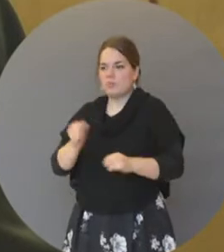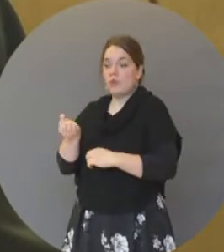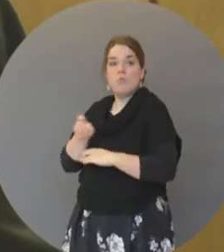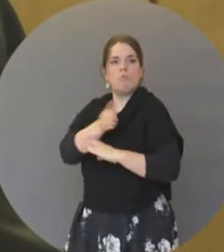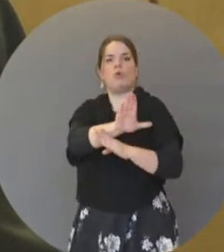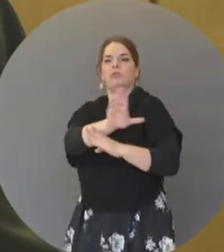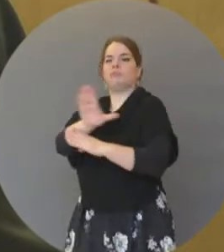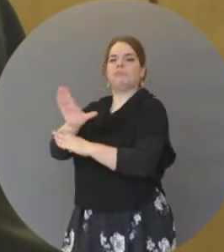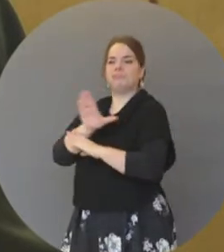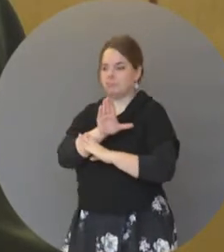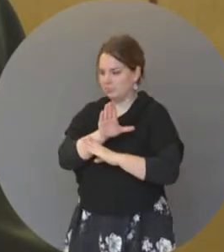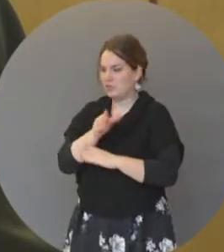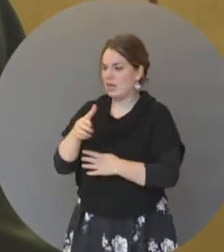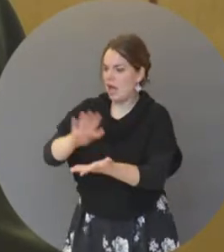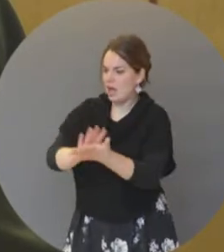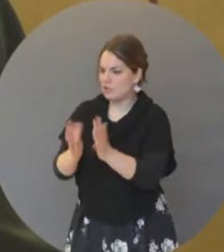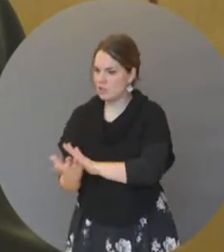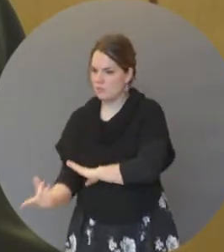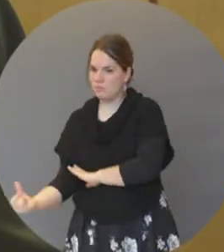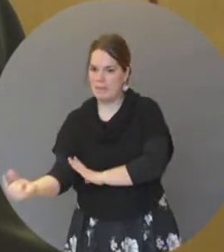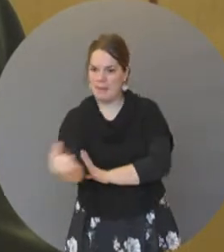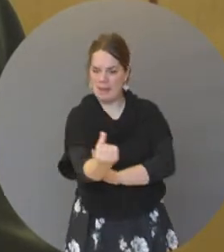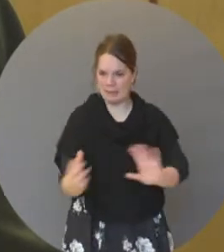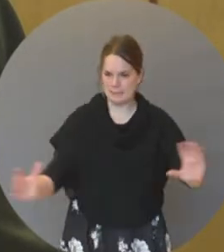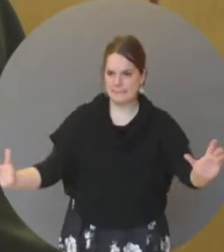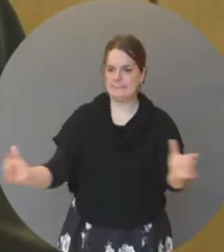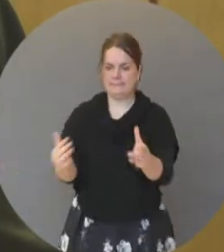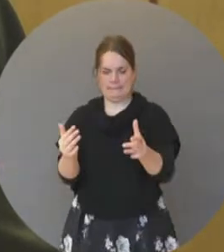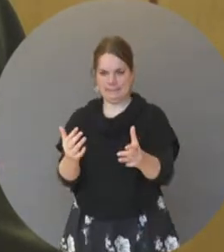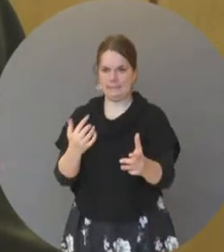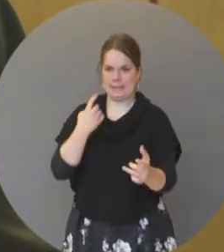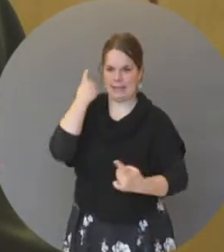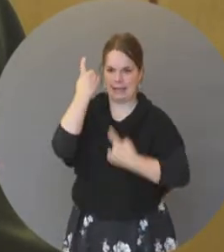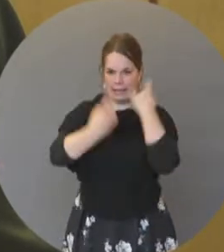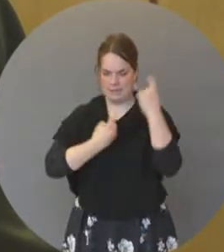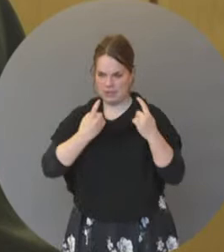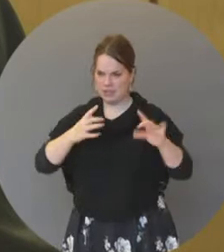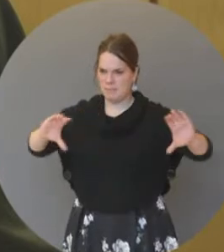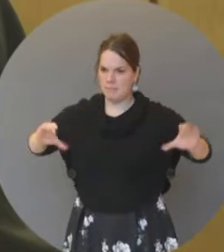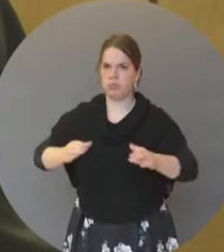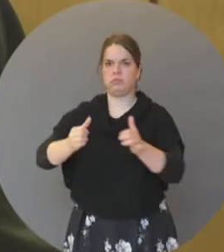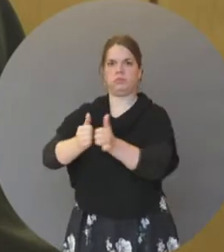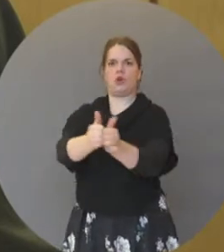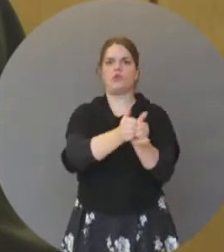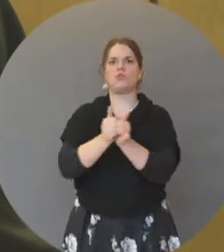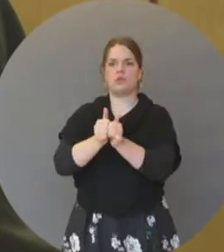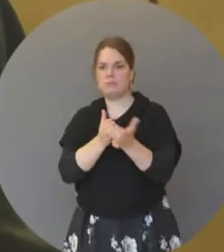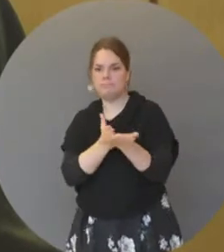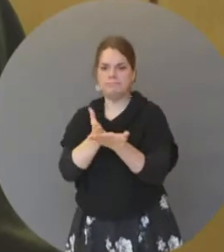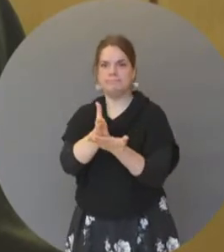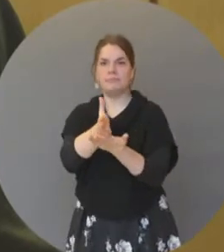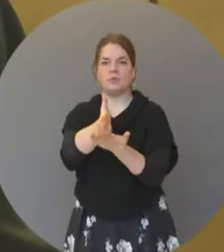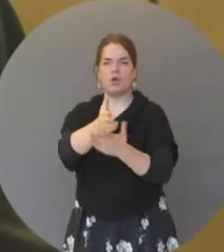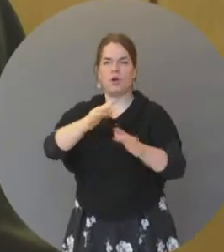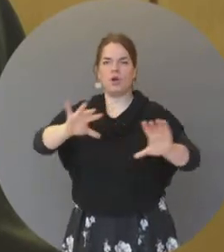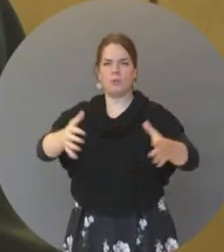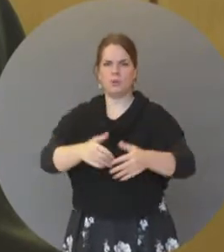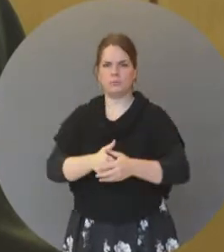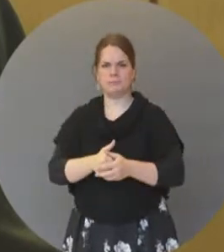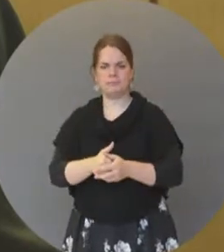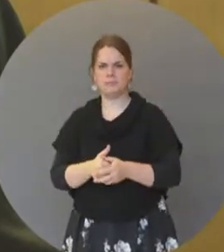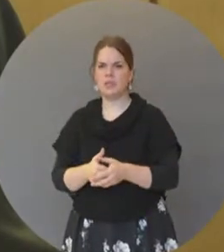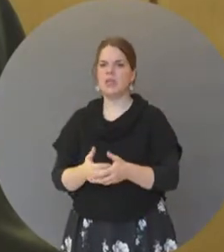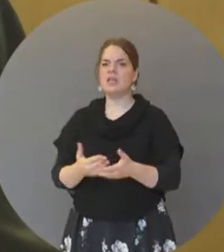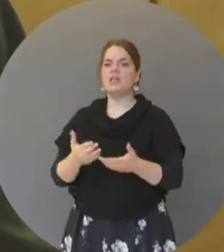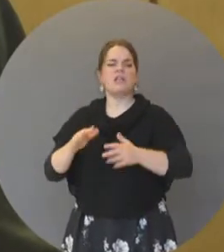en prenant cette initiative ambitieuse et rassembleuse en associant tous les acteurs concernés sans